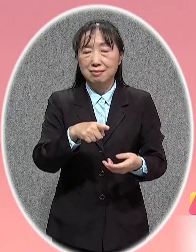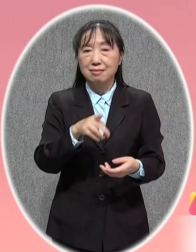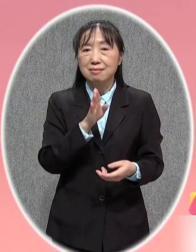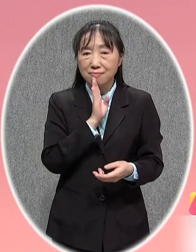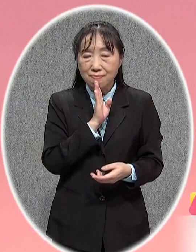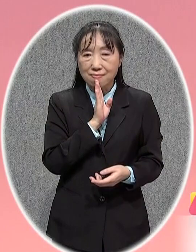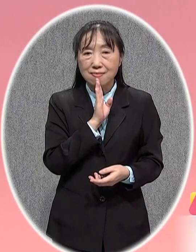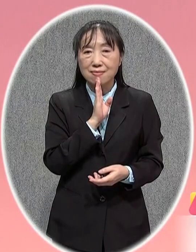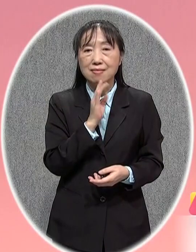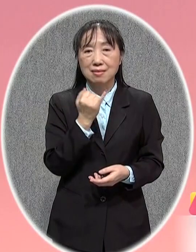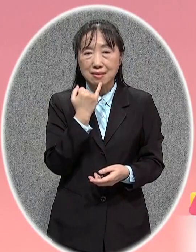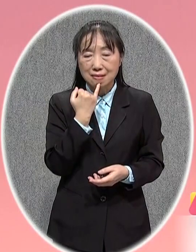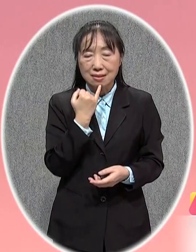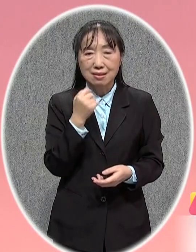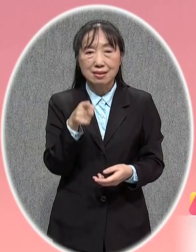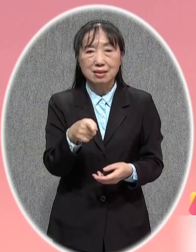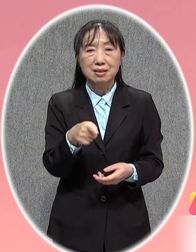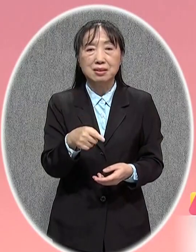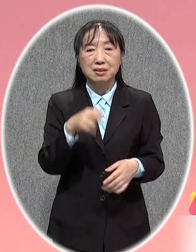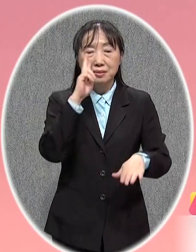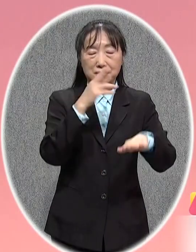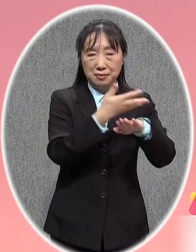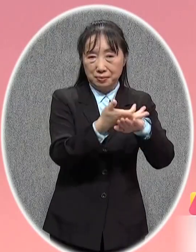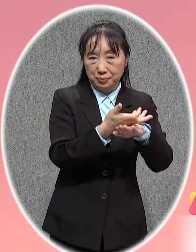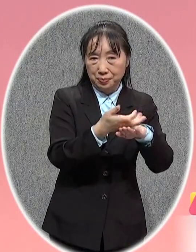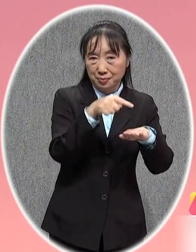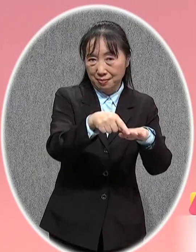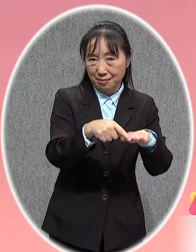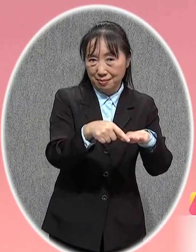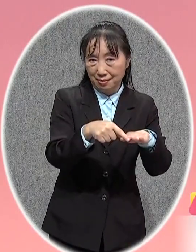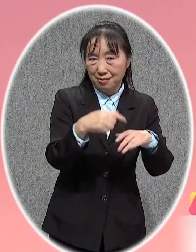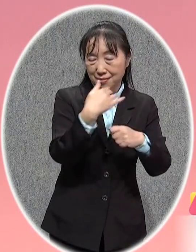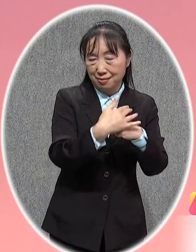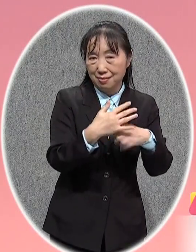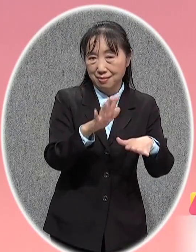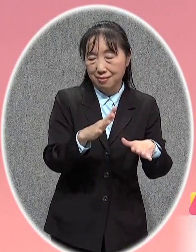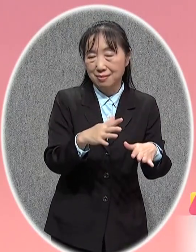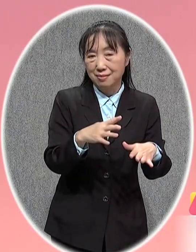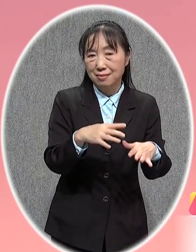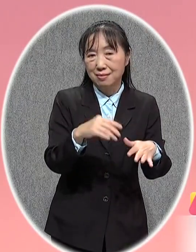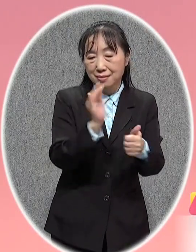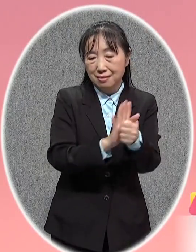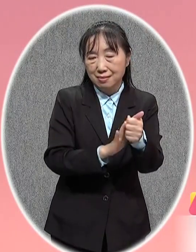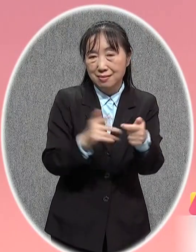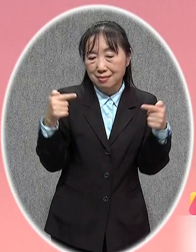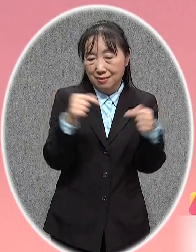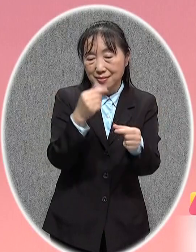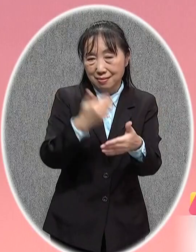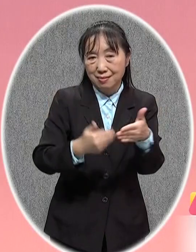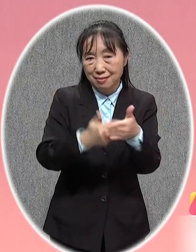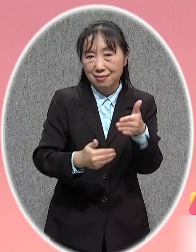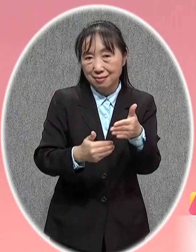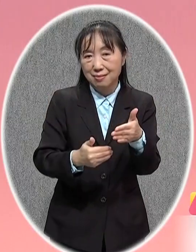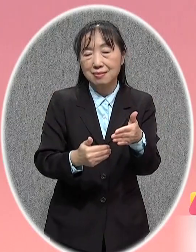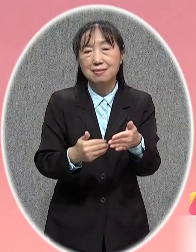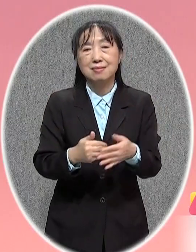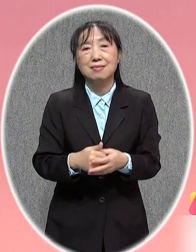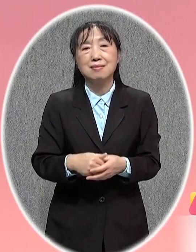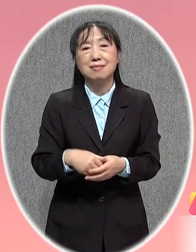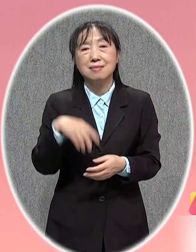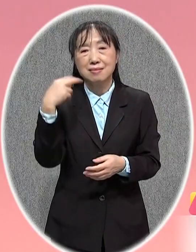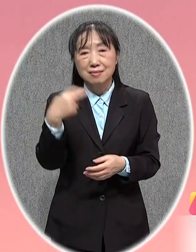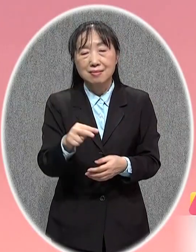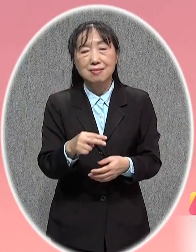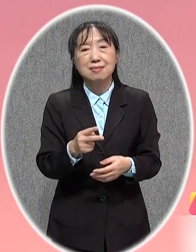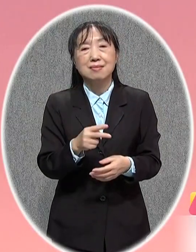个可以兼顾藻礁生态系。那兼顾当然就是说，把它的影响已经降到最低最低，兼